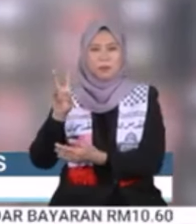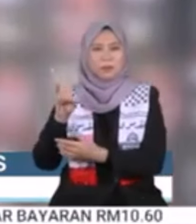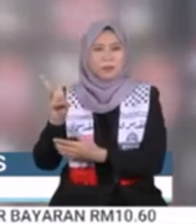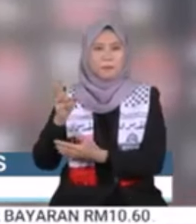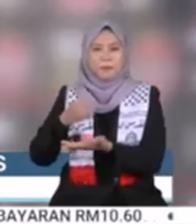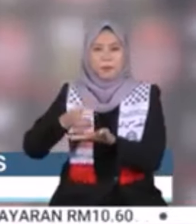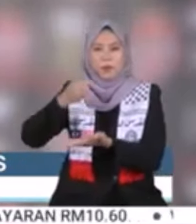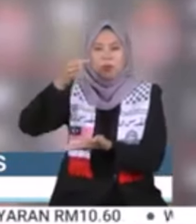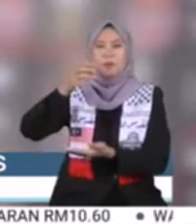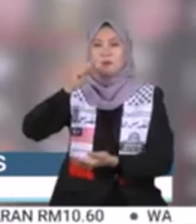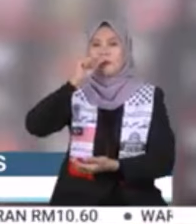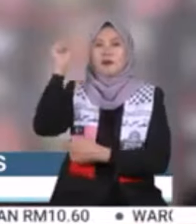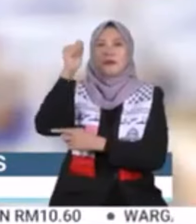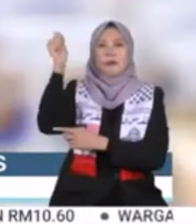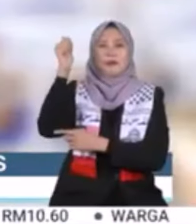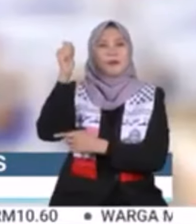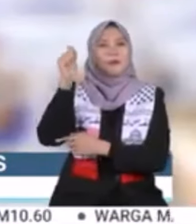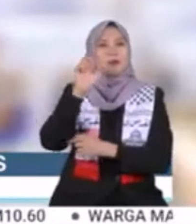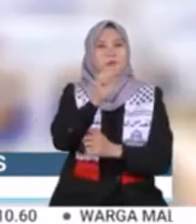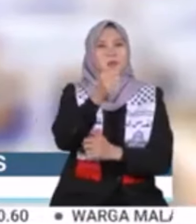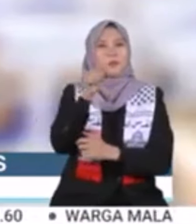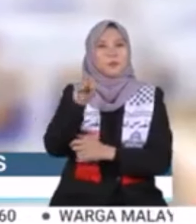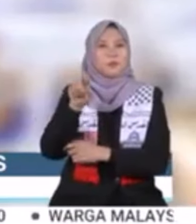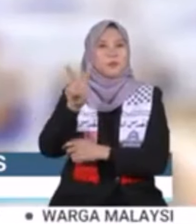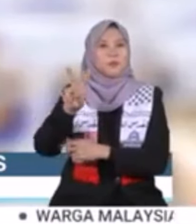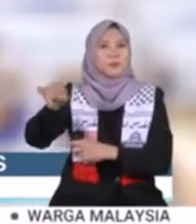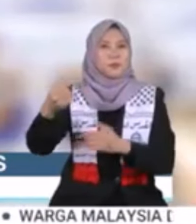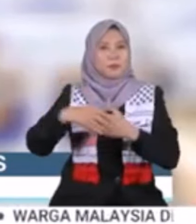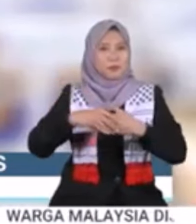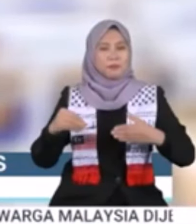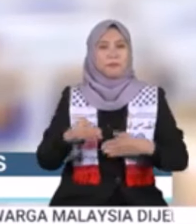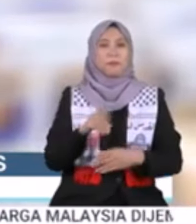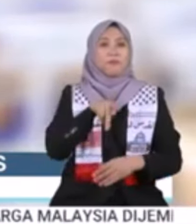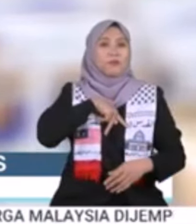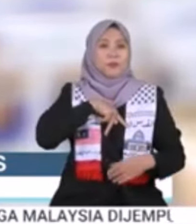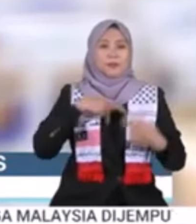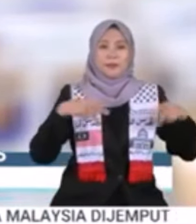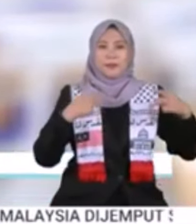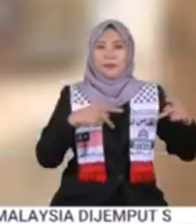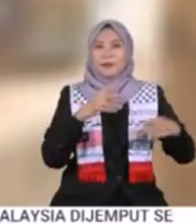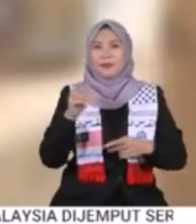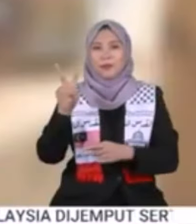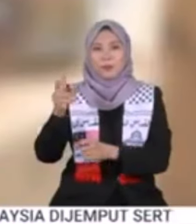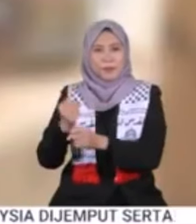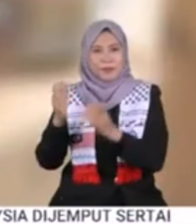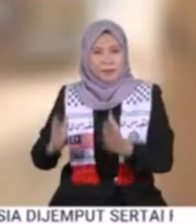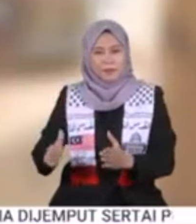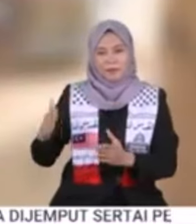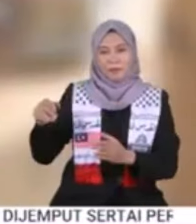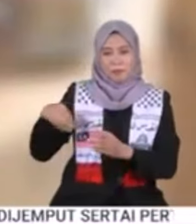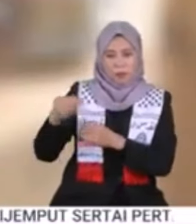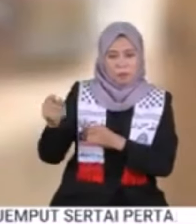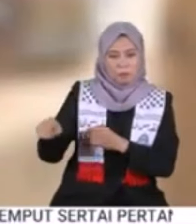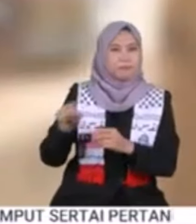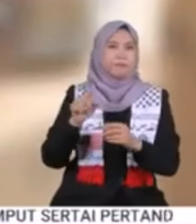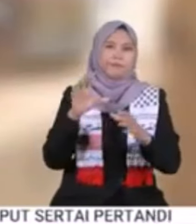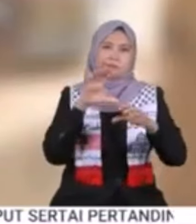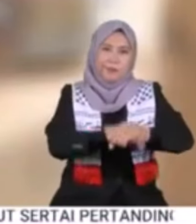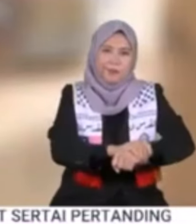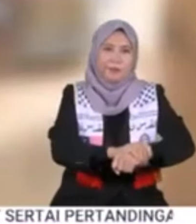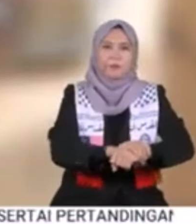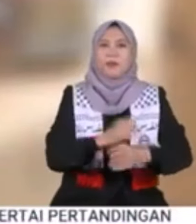5,576 botol minuman keras bernilai RM10.2 juta. Seorang pemilik premis bersama 2 pekerja warga asing ditahan bagi mantu siasatan.